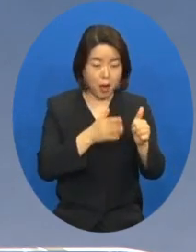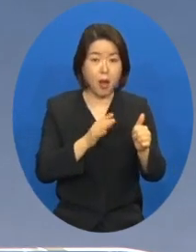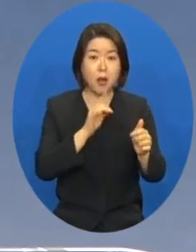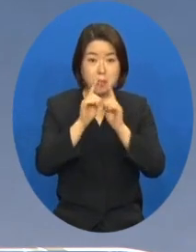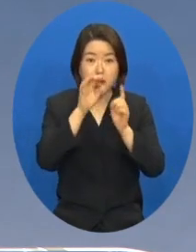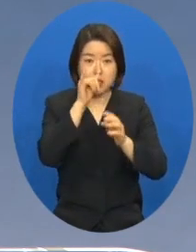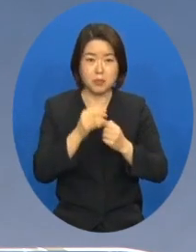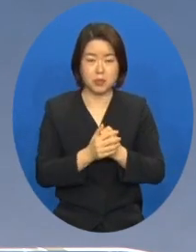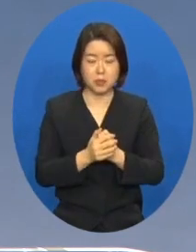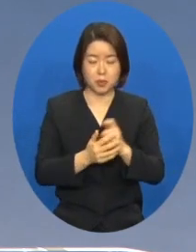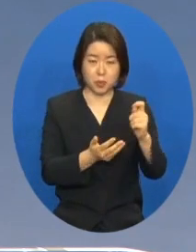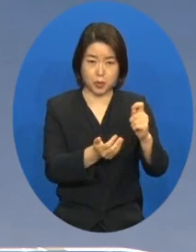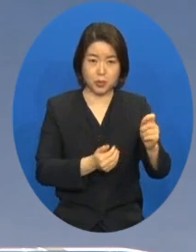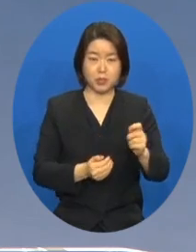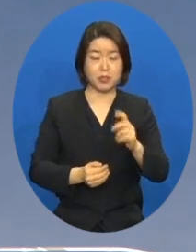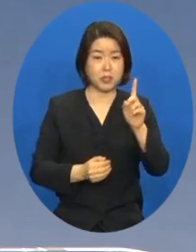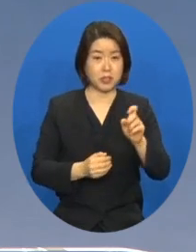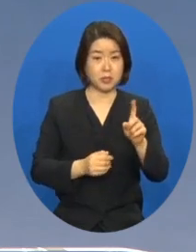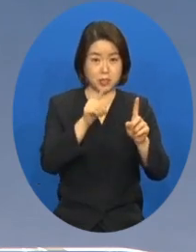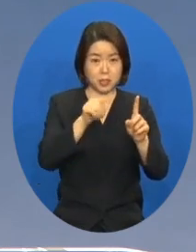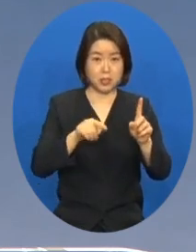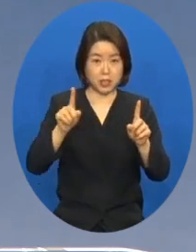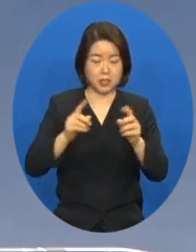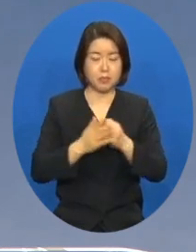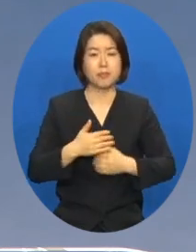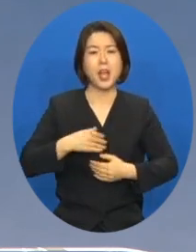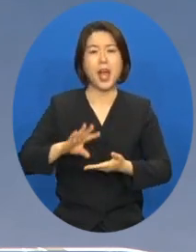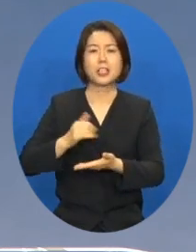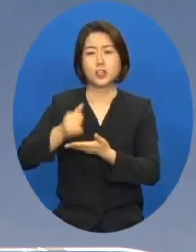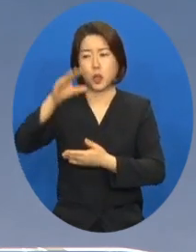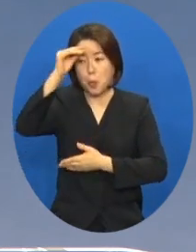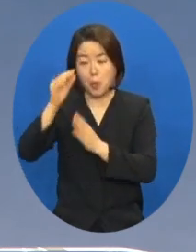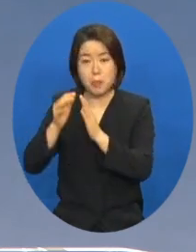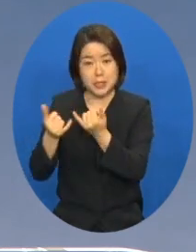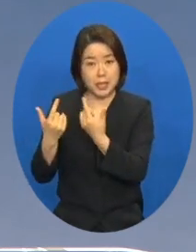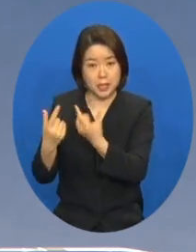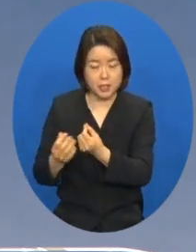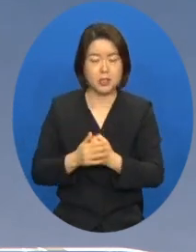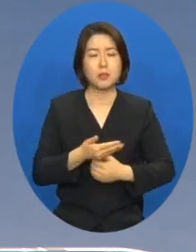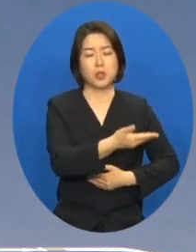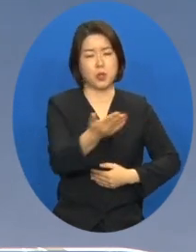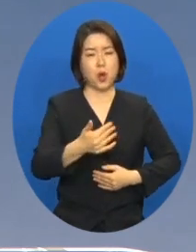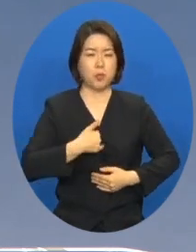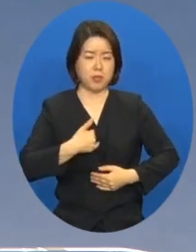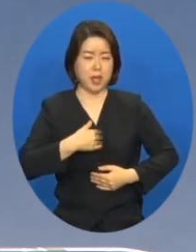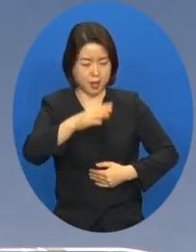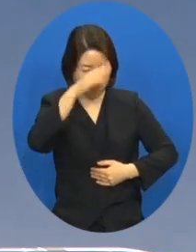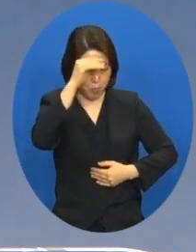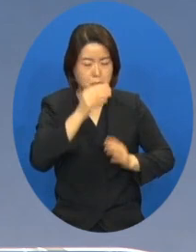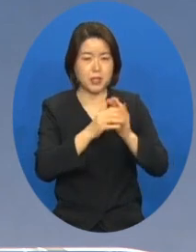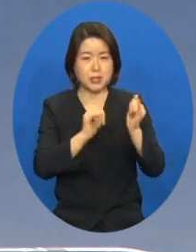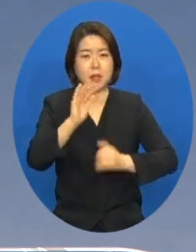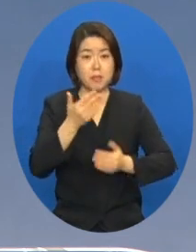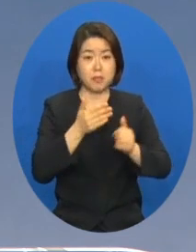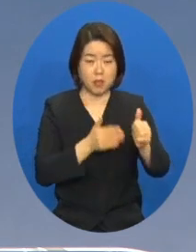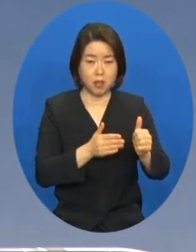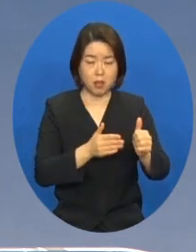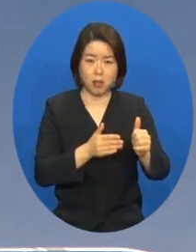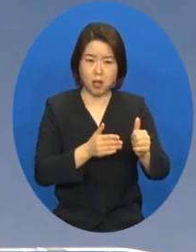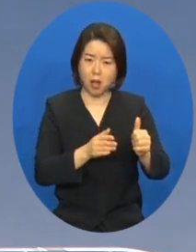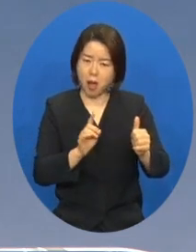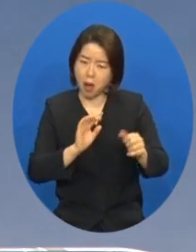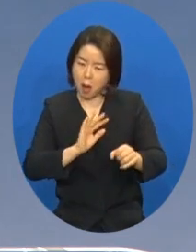1절에 내가 그리스도를 본받는 사람인 것 같이 여러분은 나를 본받는 사람이 되십시오. 이 교만한